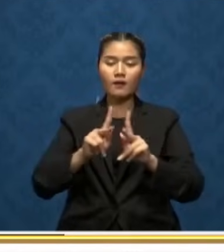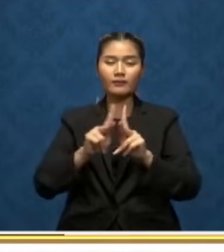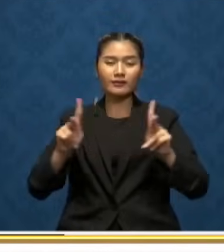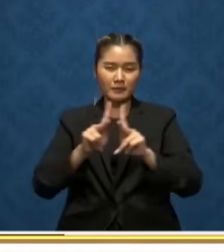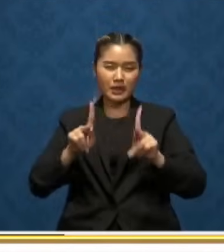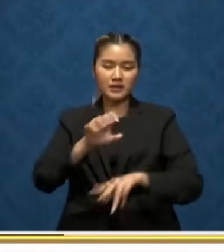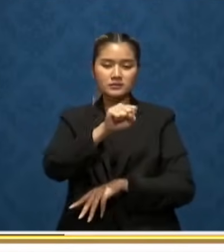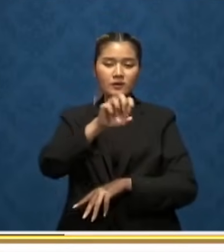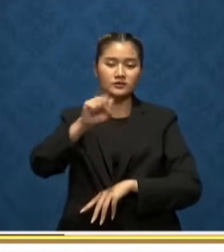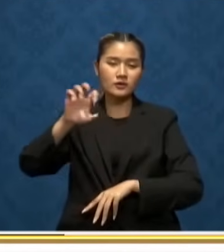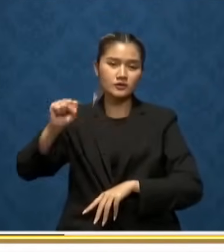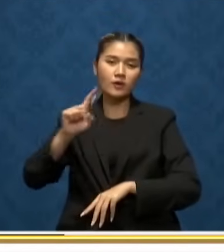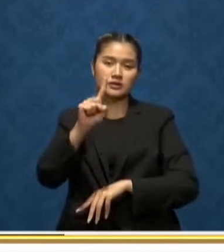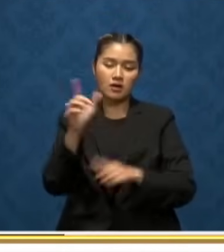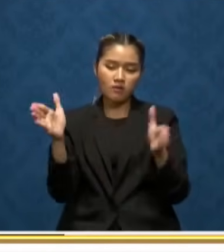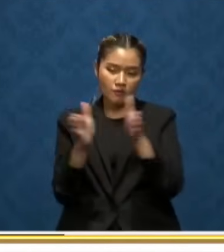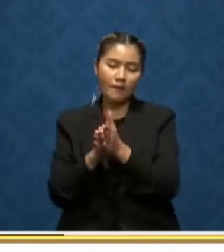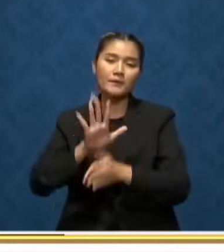คือภาครัฐมี5